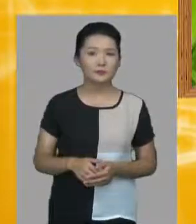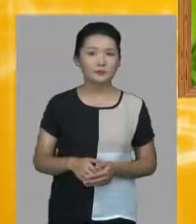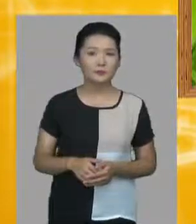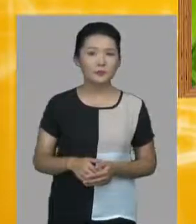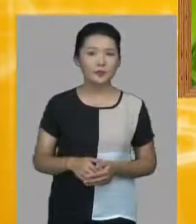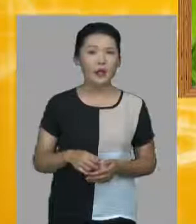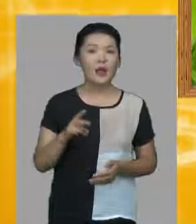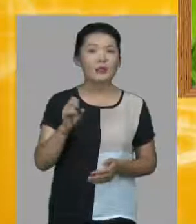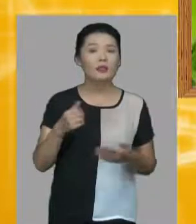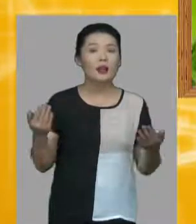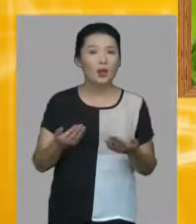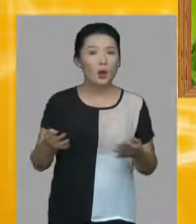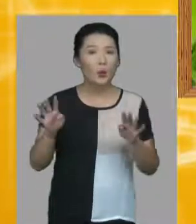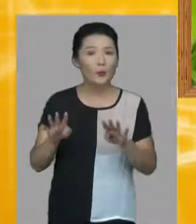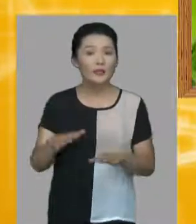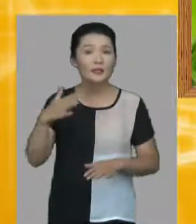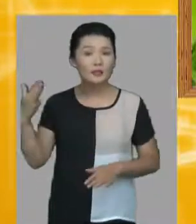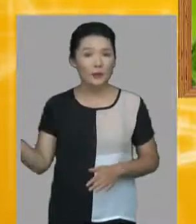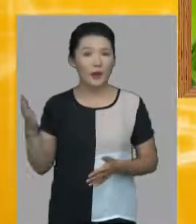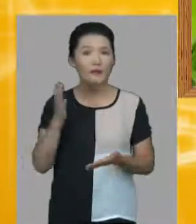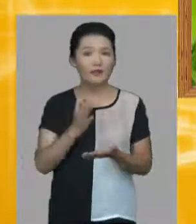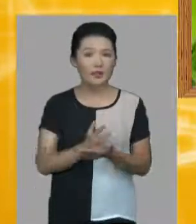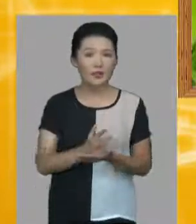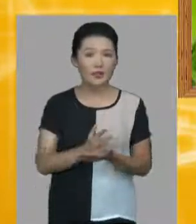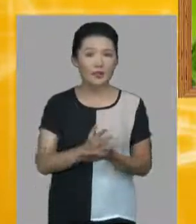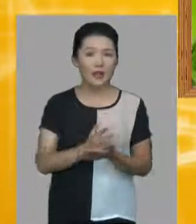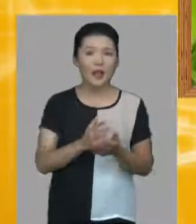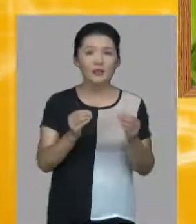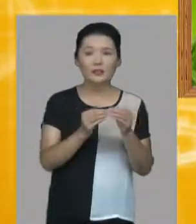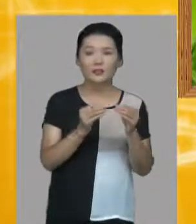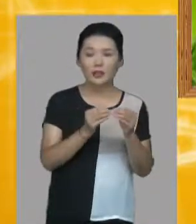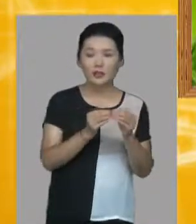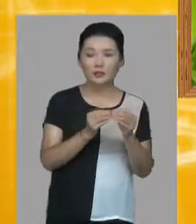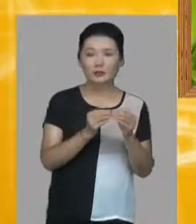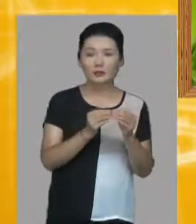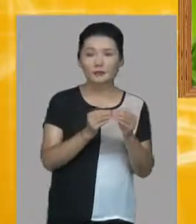А на каком месте справа стоят десятки?